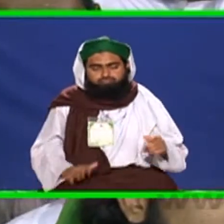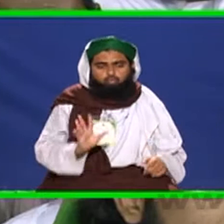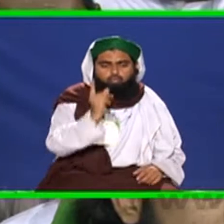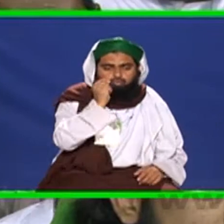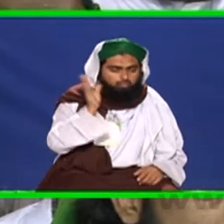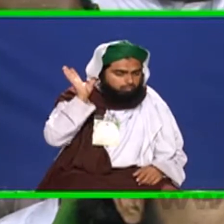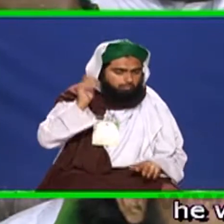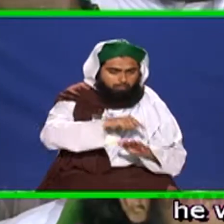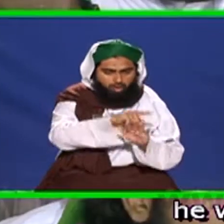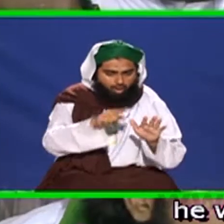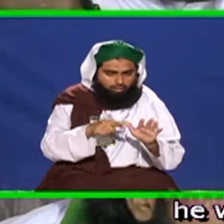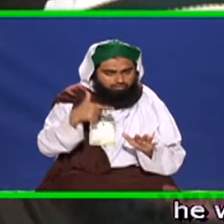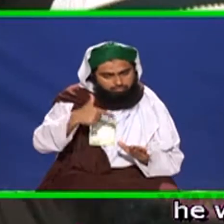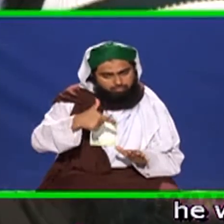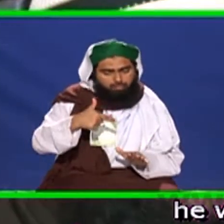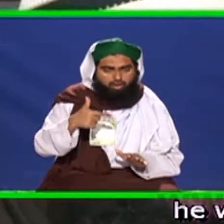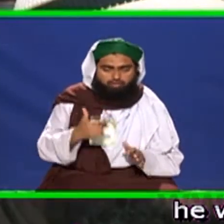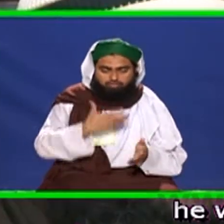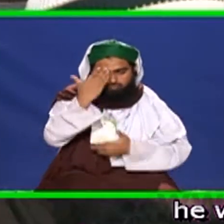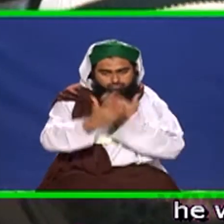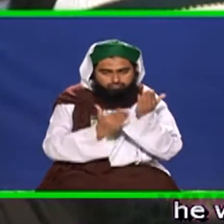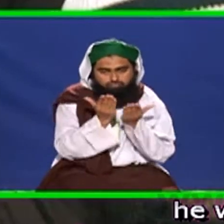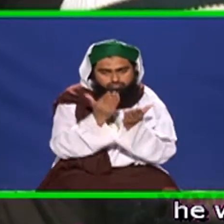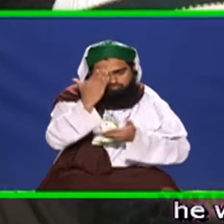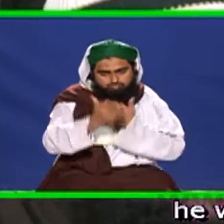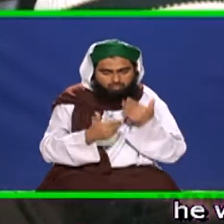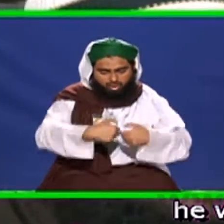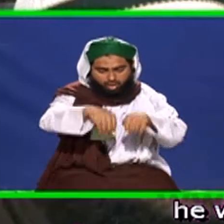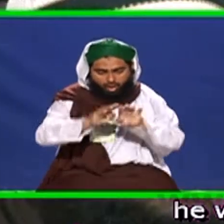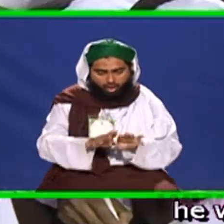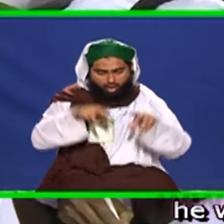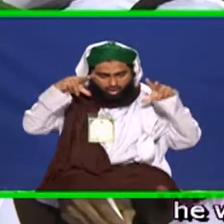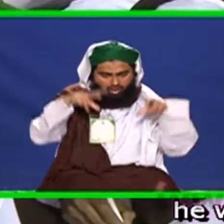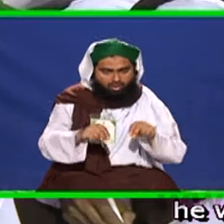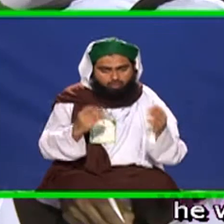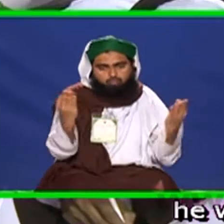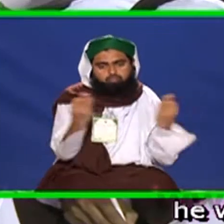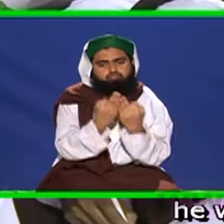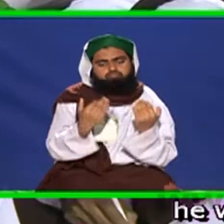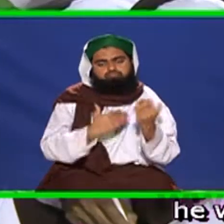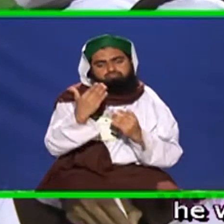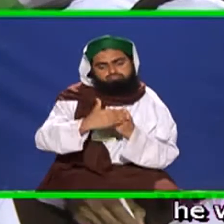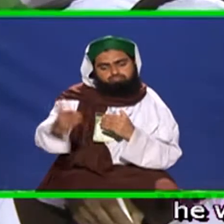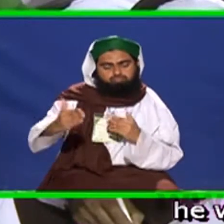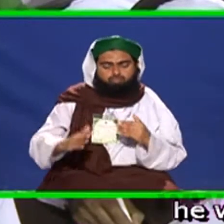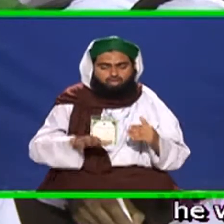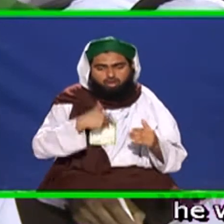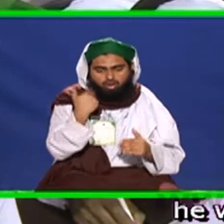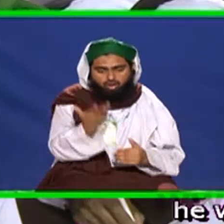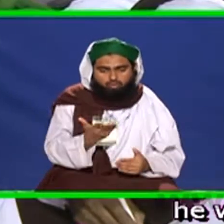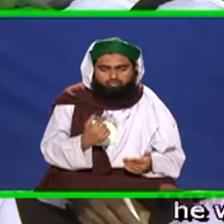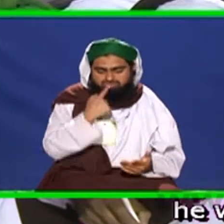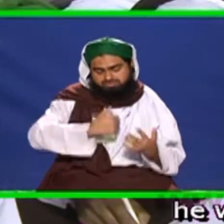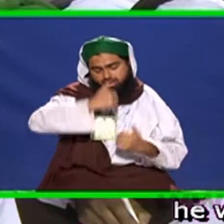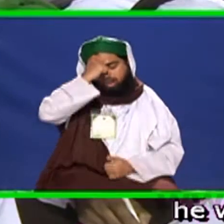ले तो उसे अज़ाब कब्र से इंशाअल्लाह हिफाजत होगी उसकी, और